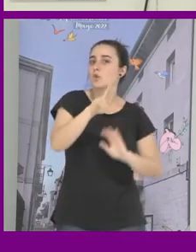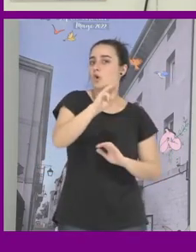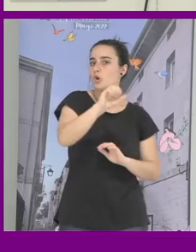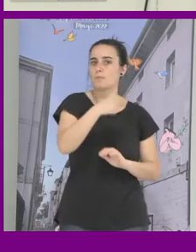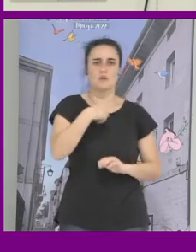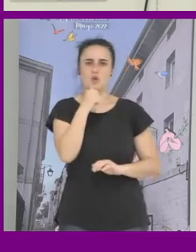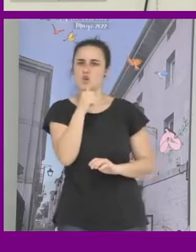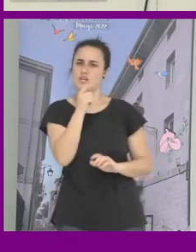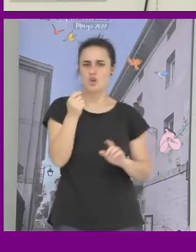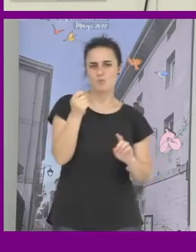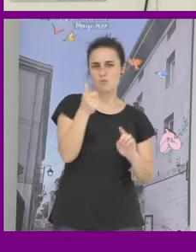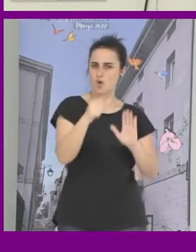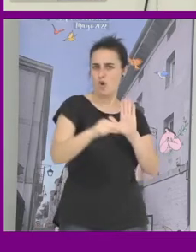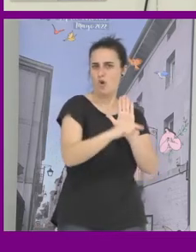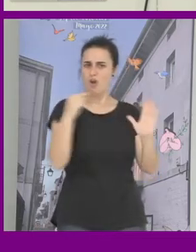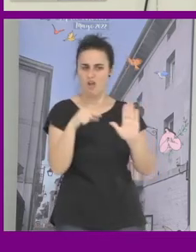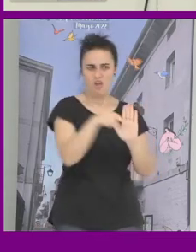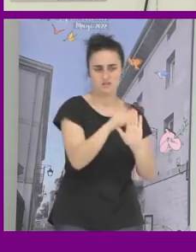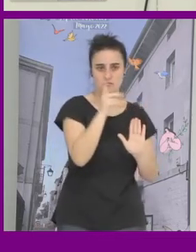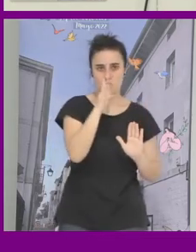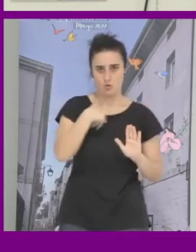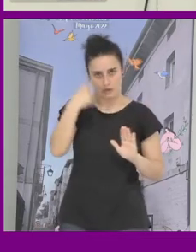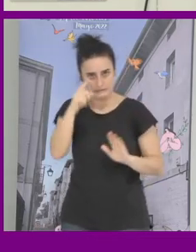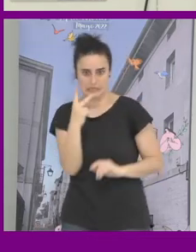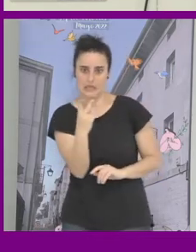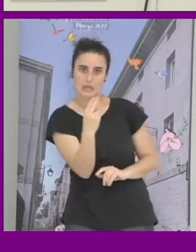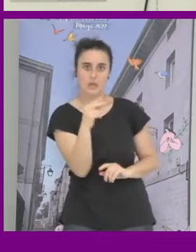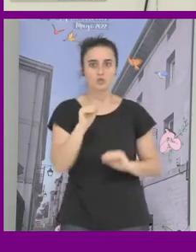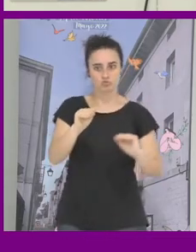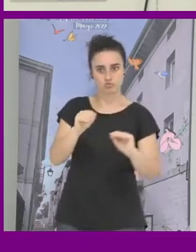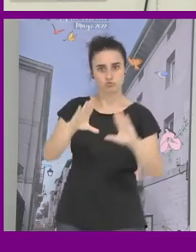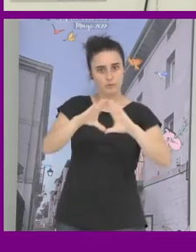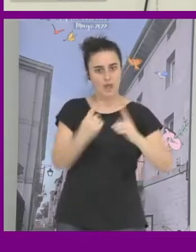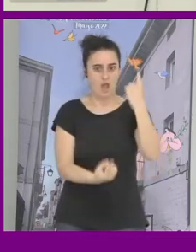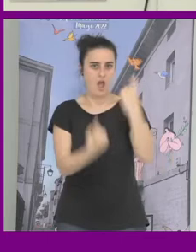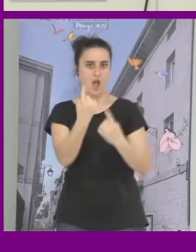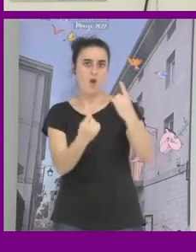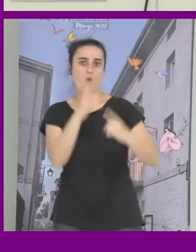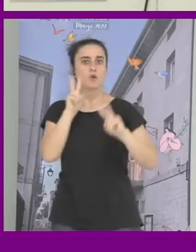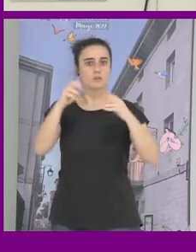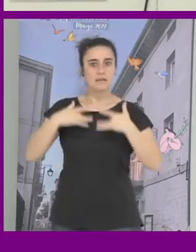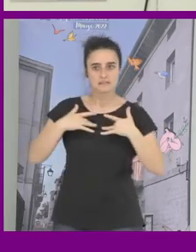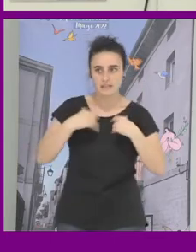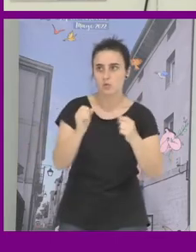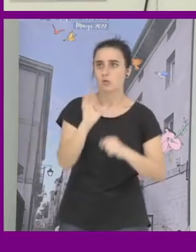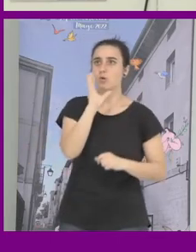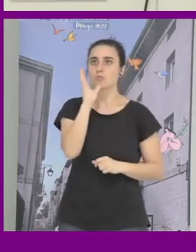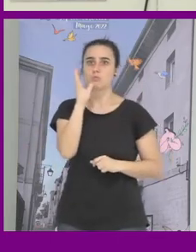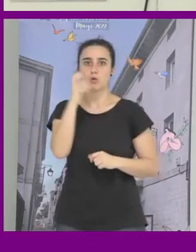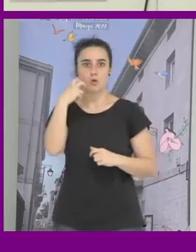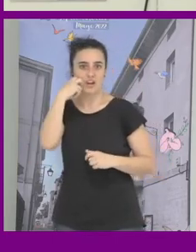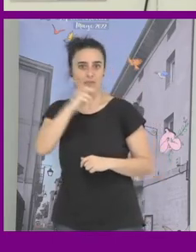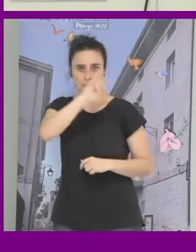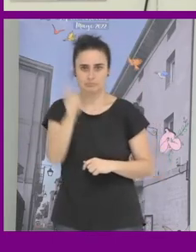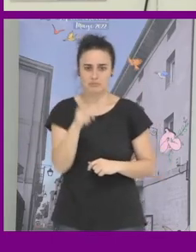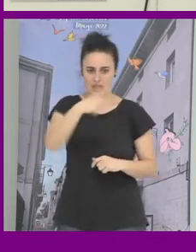poio feministak erabili dituztenak erropa metodoa, ba, osasun kontuen gatik, edo eta arraza kontuen gatik baita ere, eta